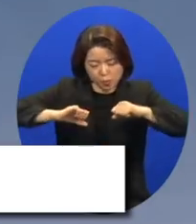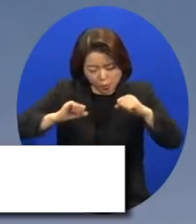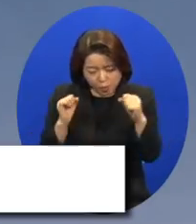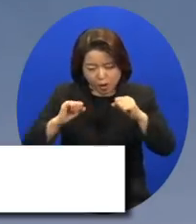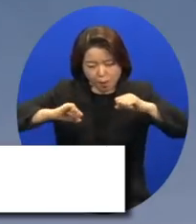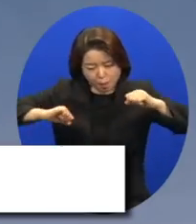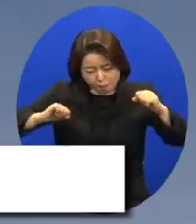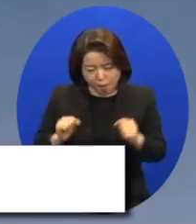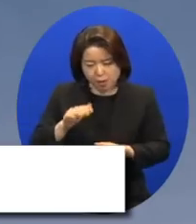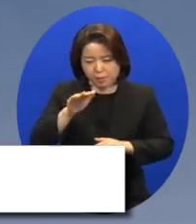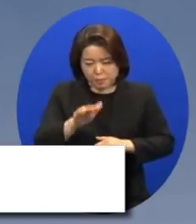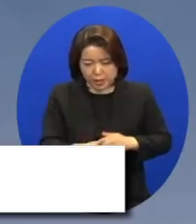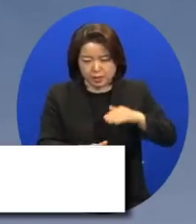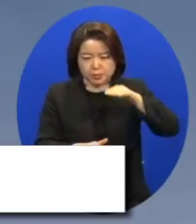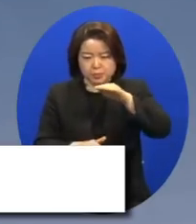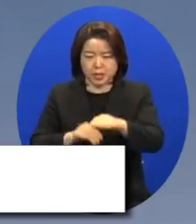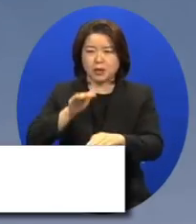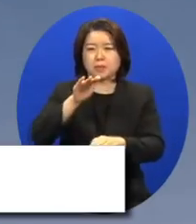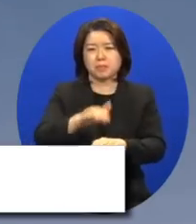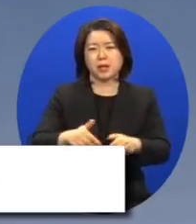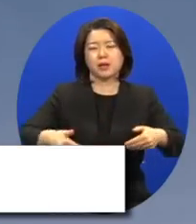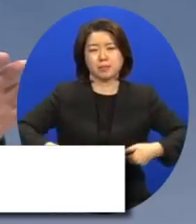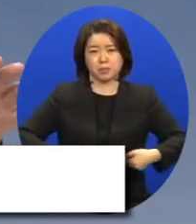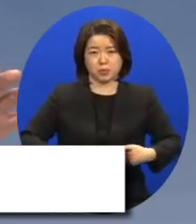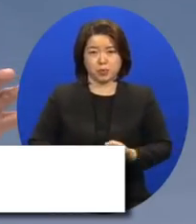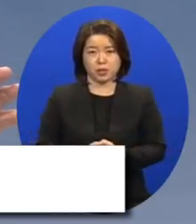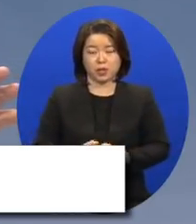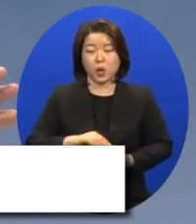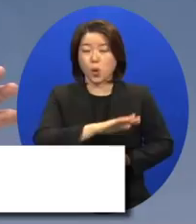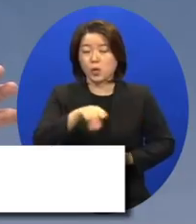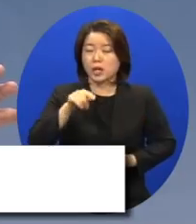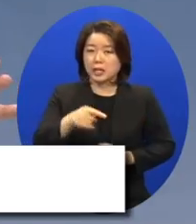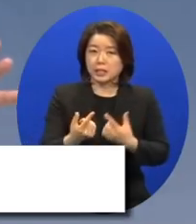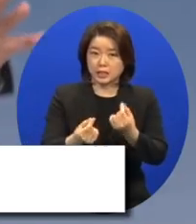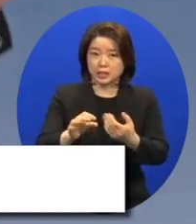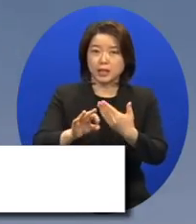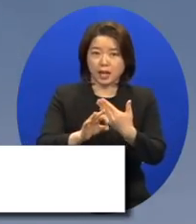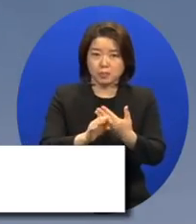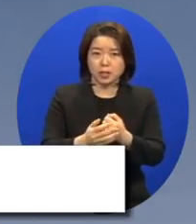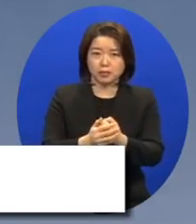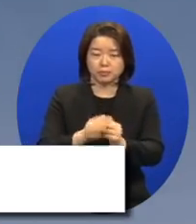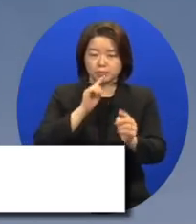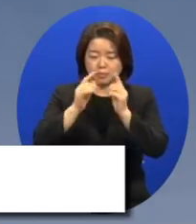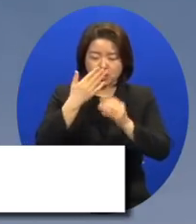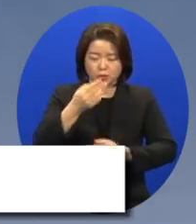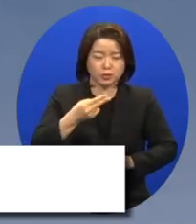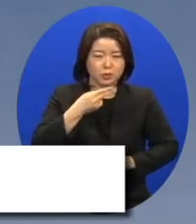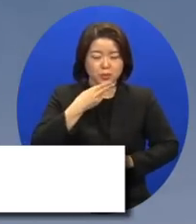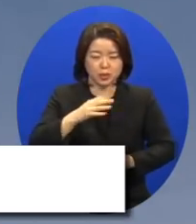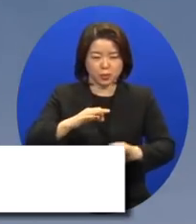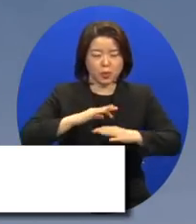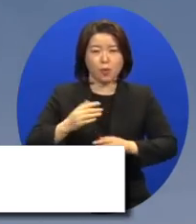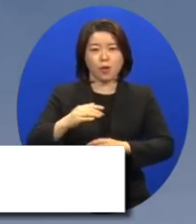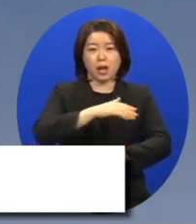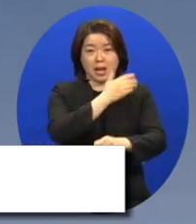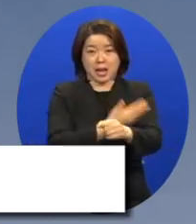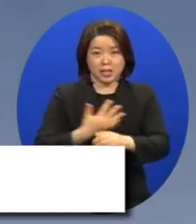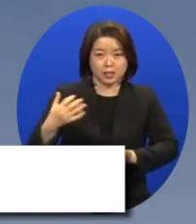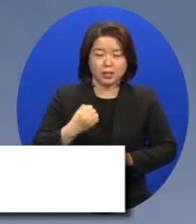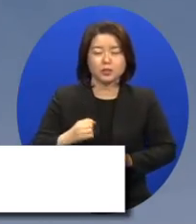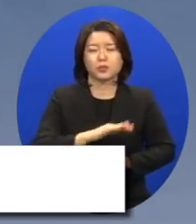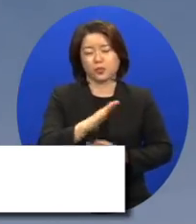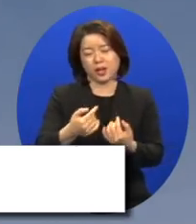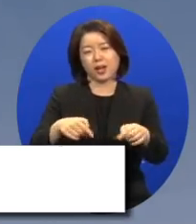내딛 이어야 합니다 우리가 그렇게 하면 말할 수 없이 에 놀라운 능력으로 우리와 함께